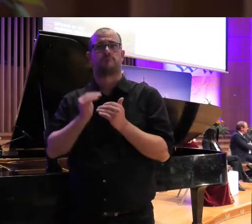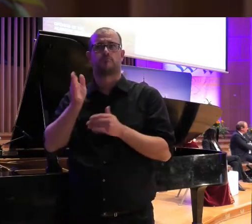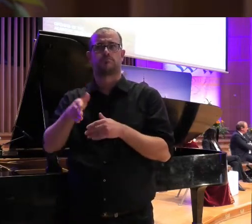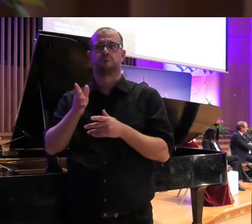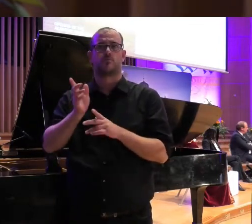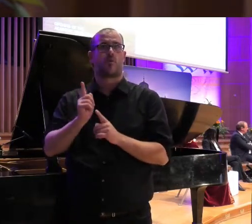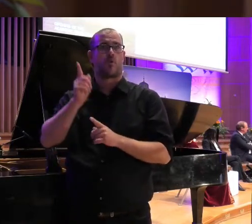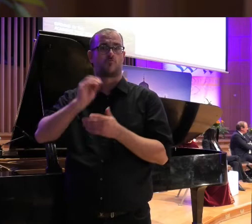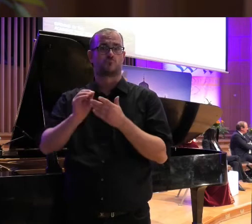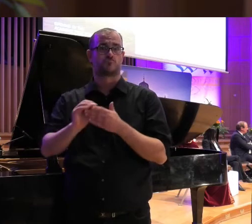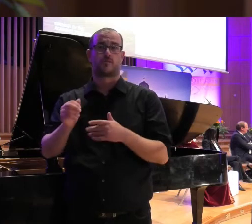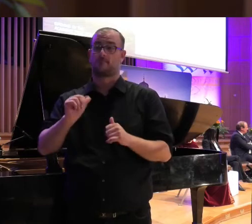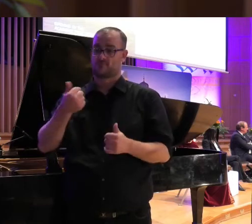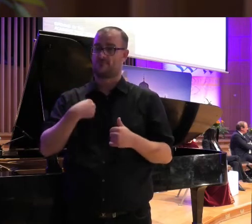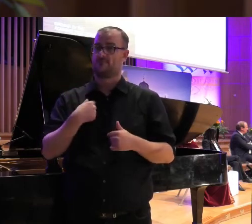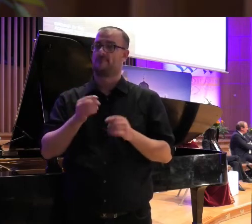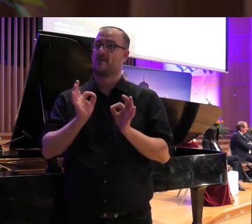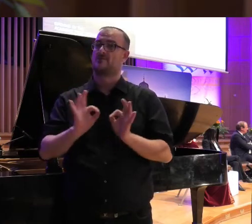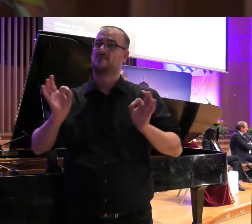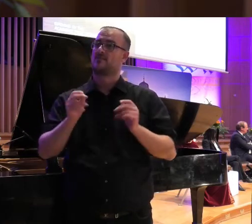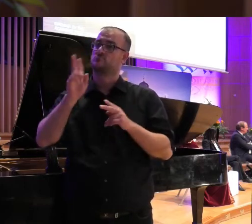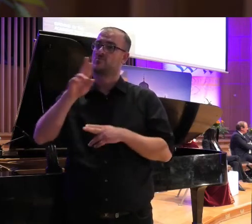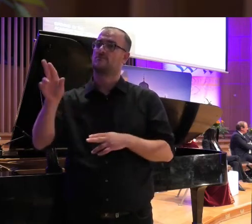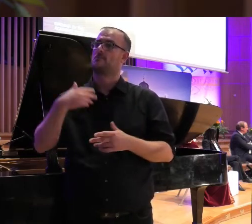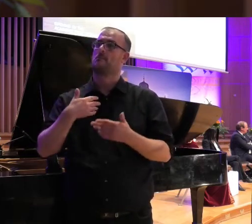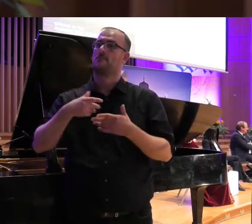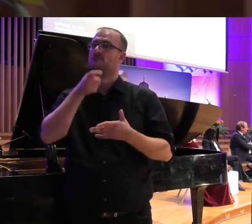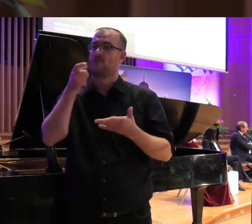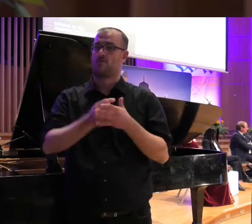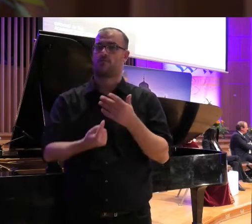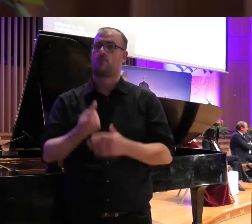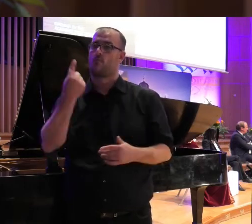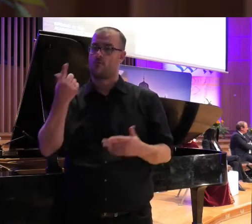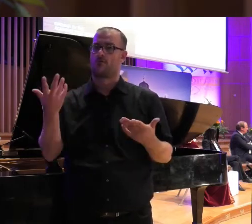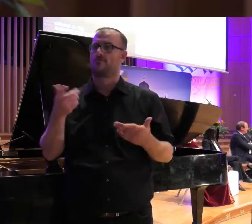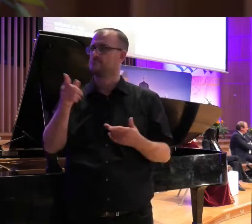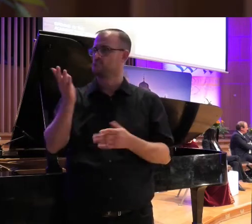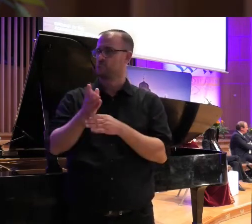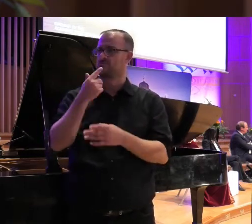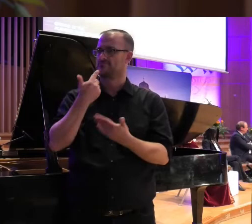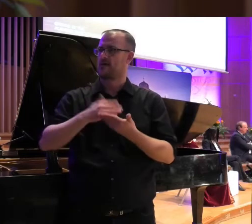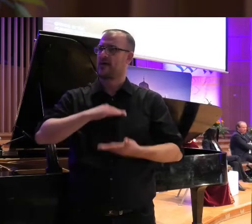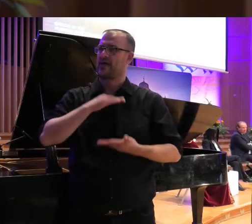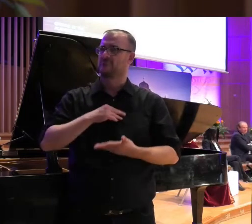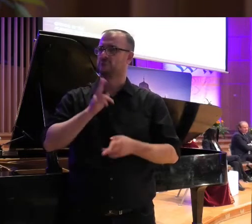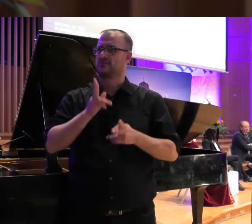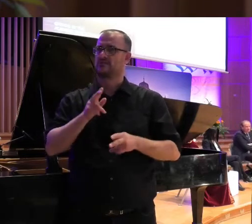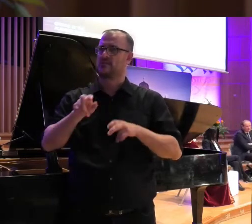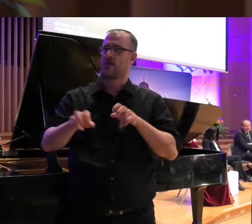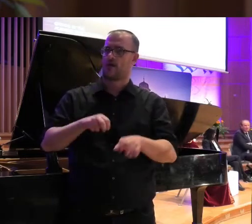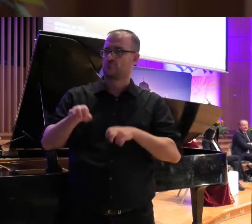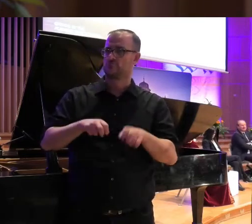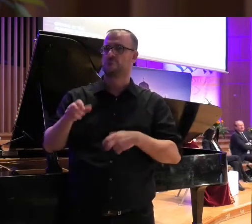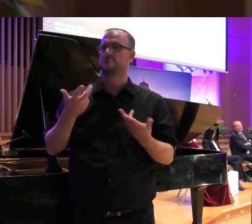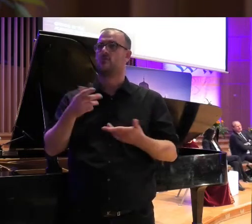als Exzellenzuniversität haben da natürlich eine besondere Verantwortung. Sie haben es gerade gesagt, es geht um die Ressourcen, um die Nutzung der Ressourcen,